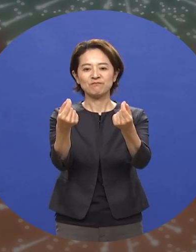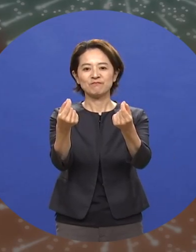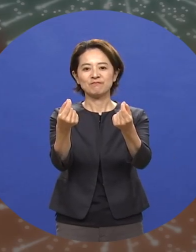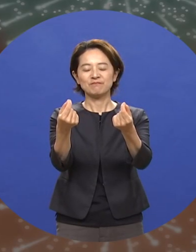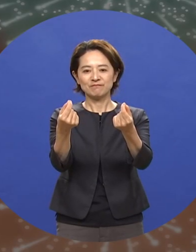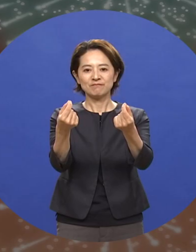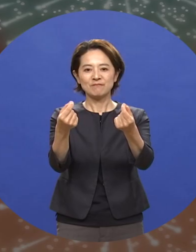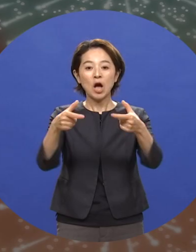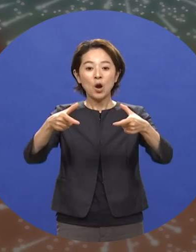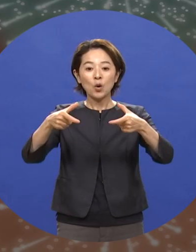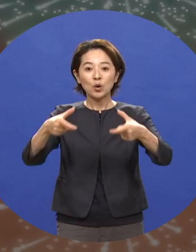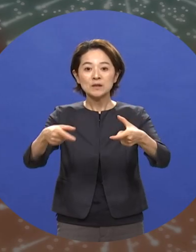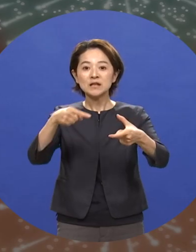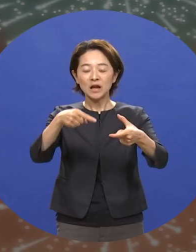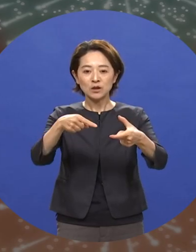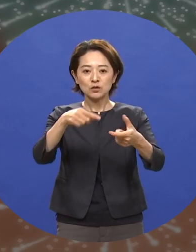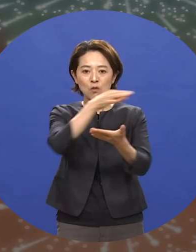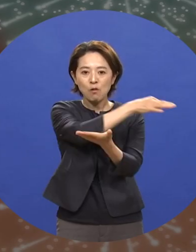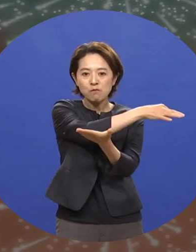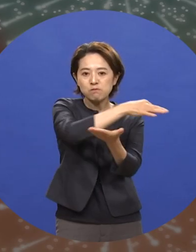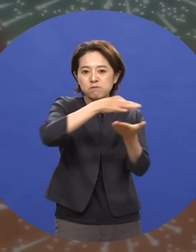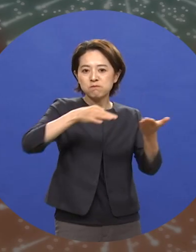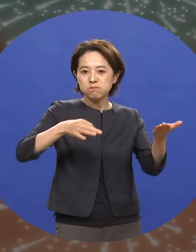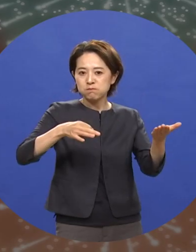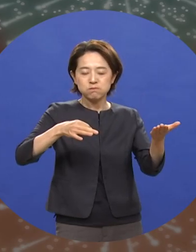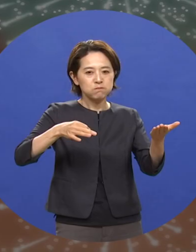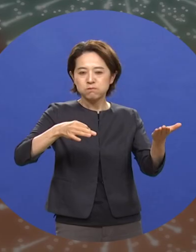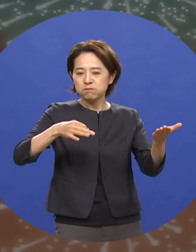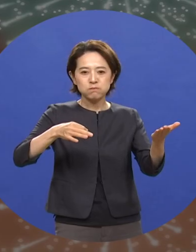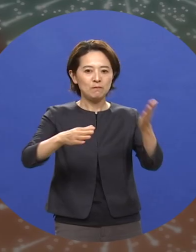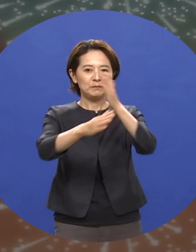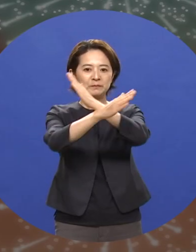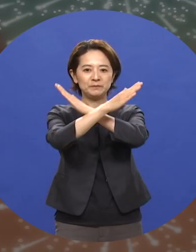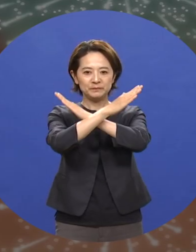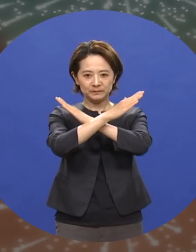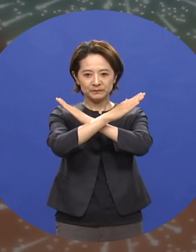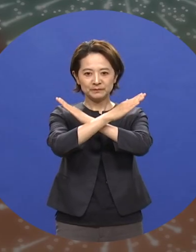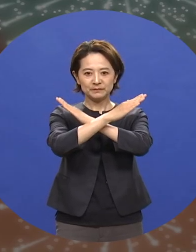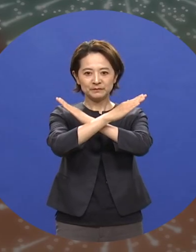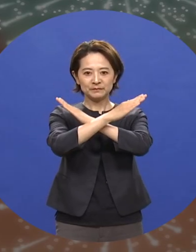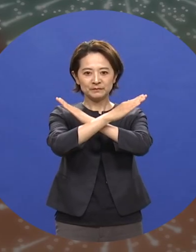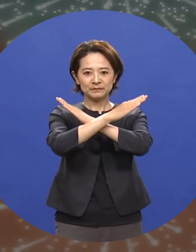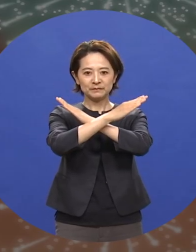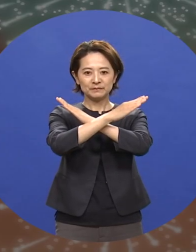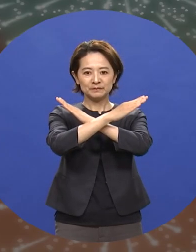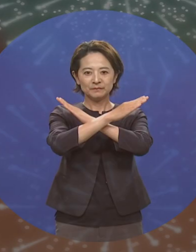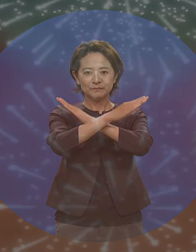。なおチケットの転売は固く禁止します。